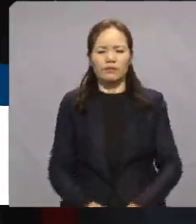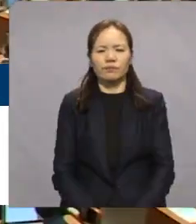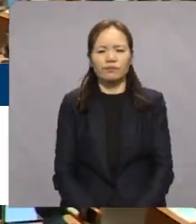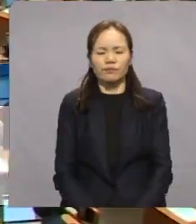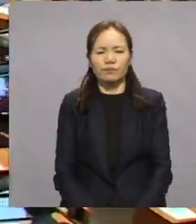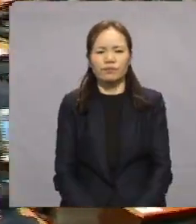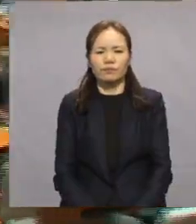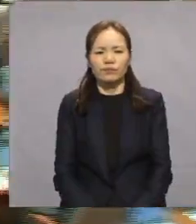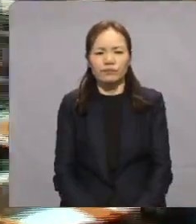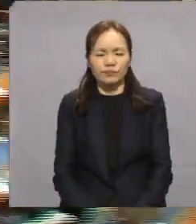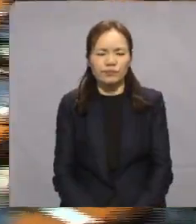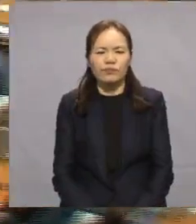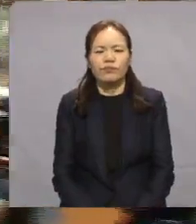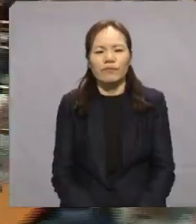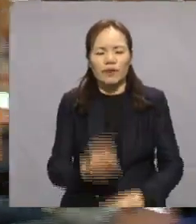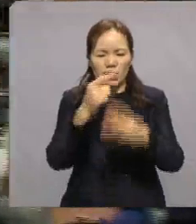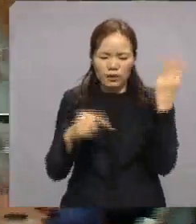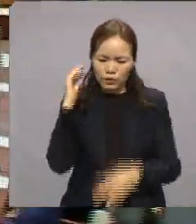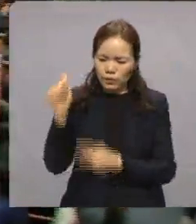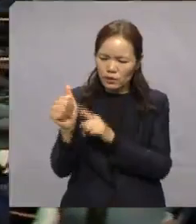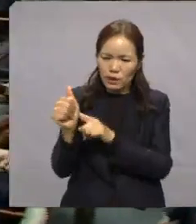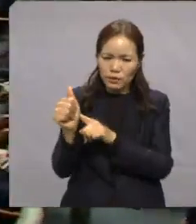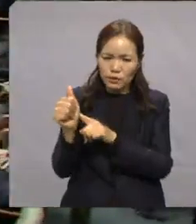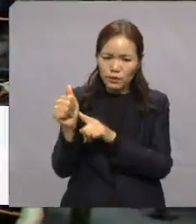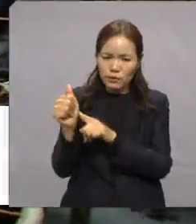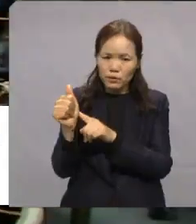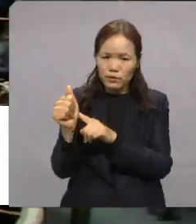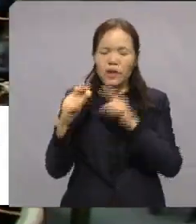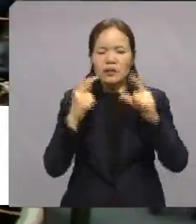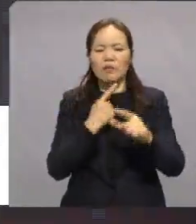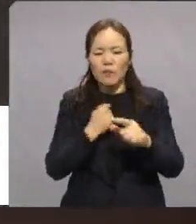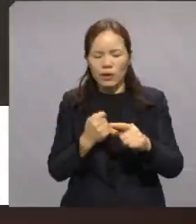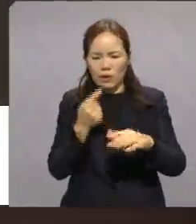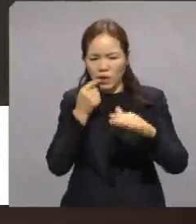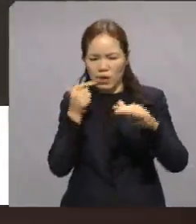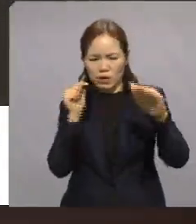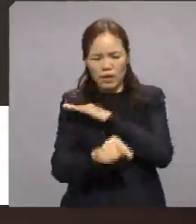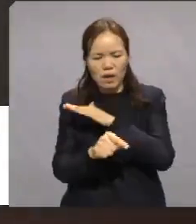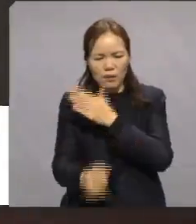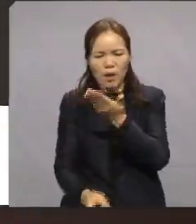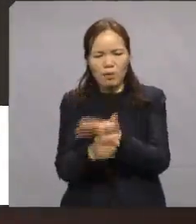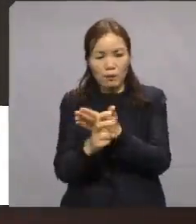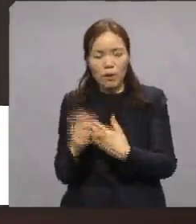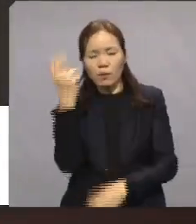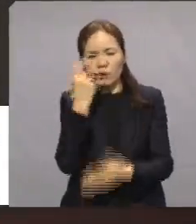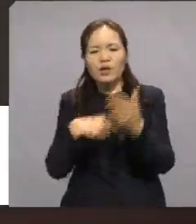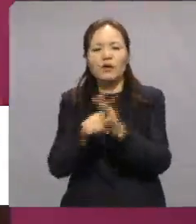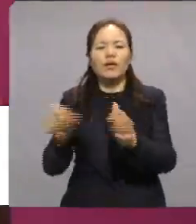해야 이런 가운데 윤 대통령이 선포했던 개의 위법성을 조사하기 위한 법이